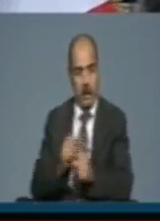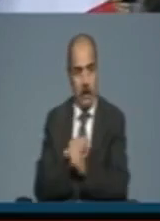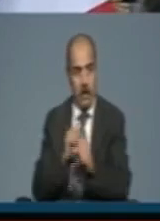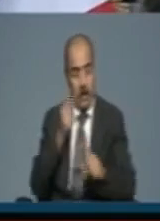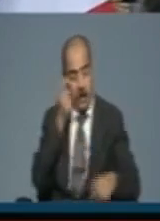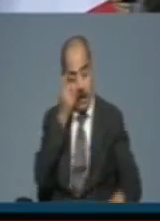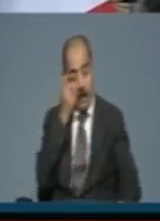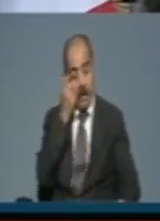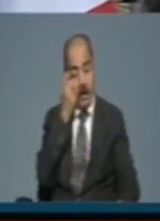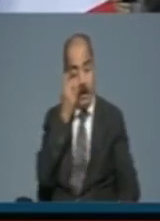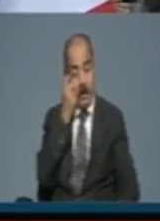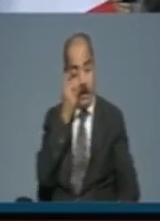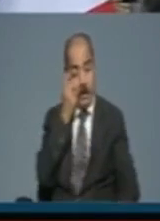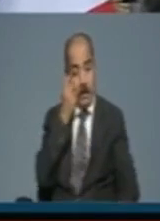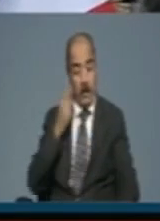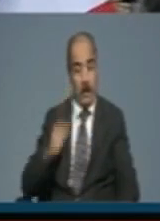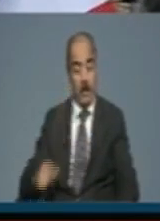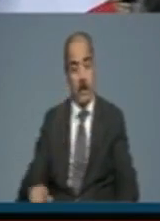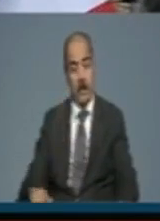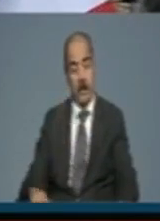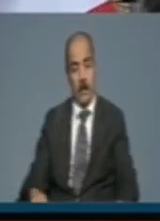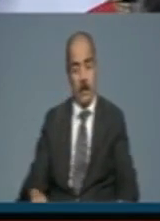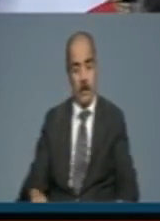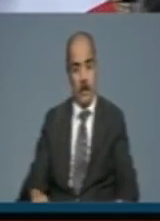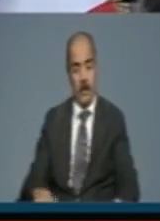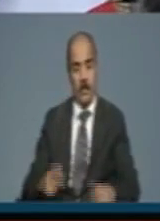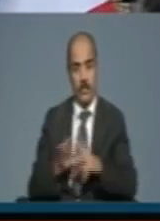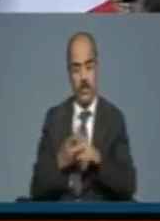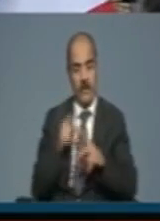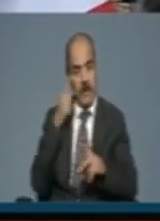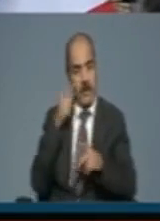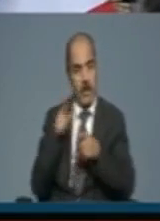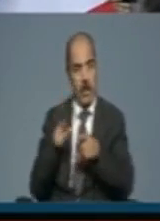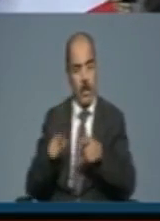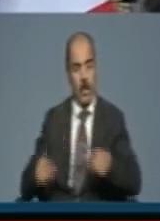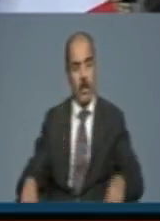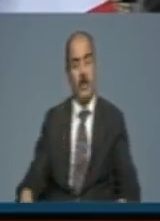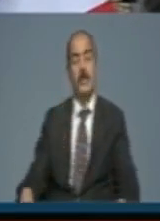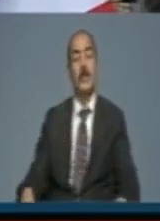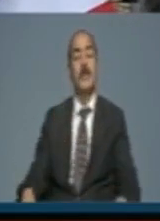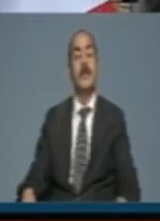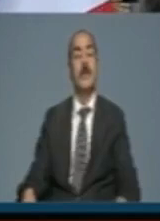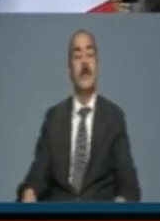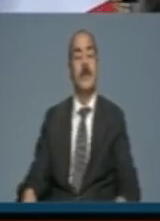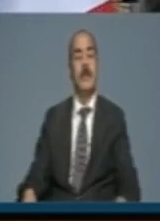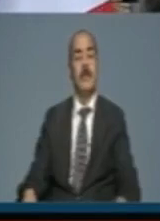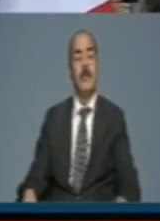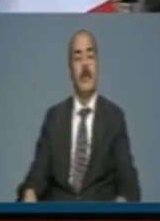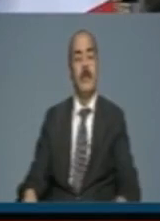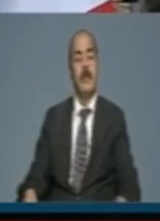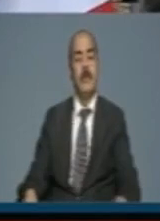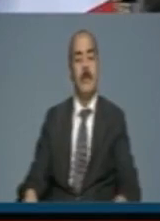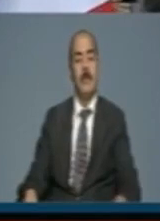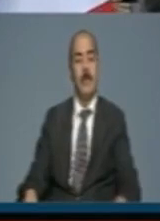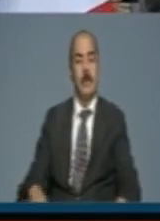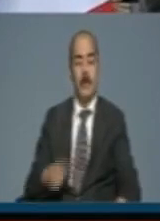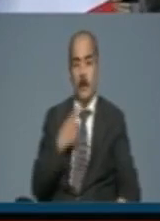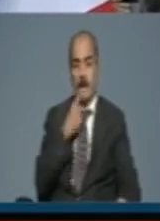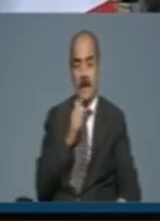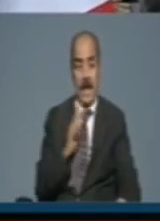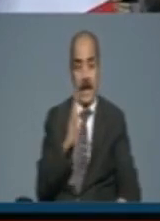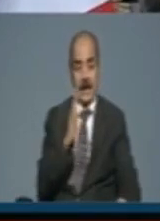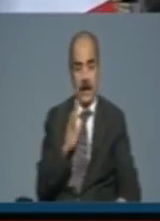وحوارها وأيضا الإرهاب ضد الشعب الفلسطيني Ma nessuna causa giustifica il ولكن السبب الرئيسي في كل